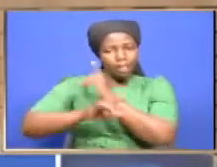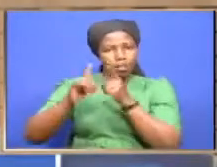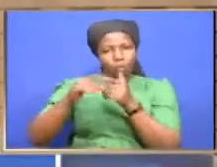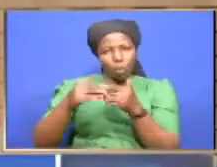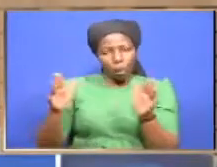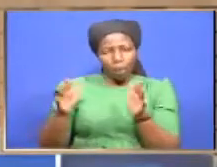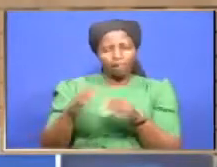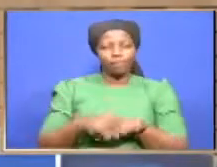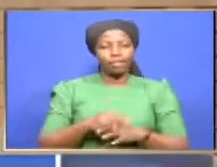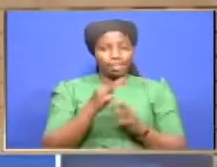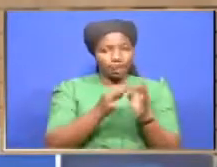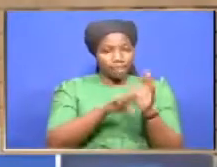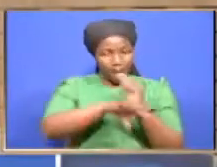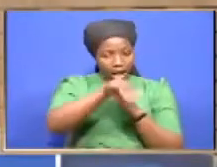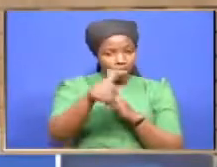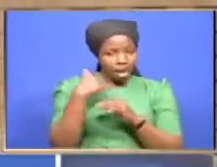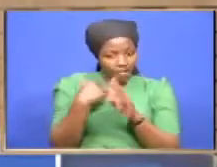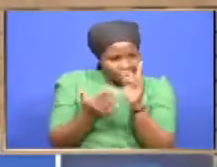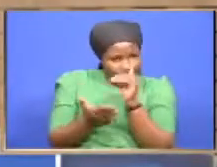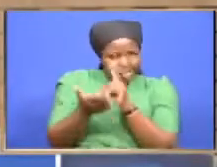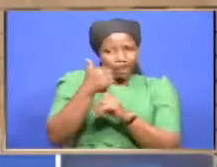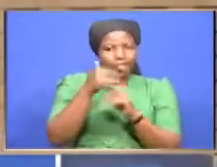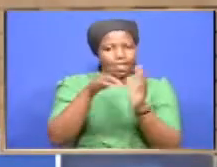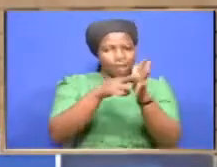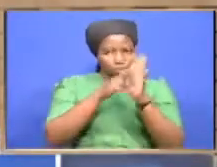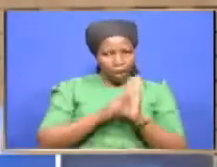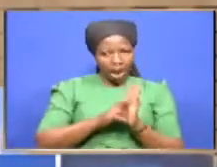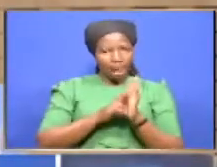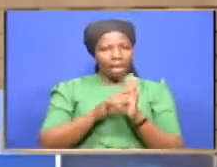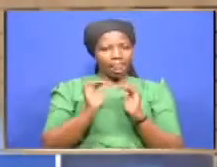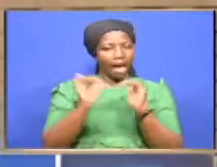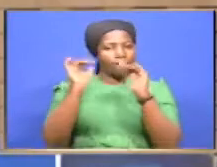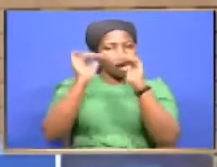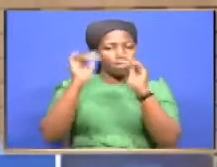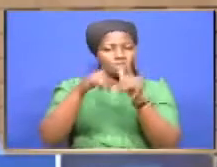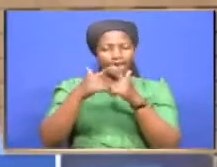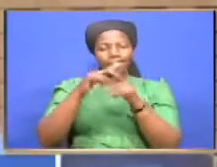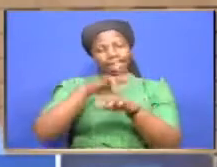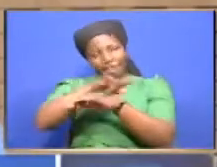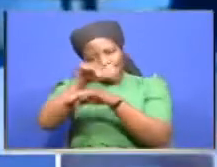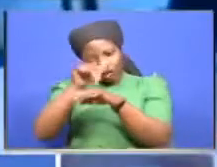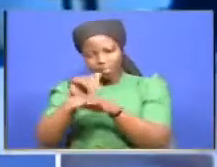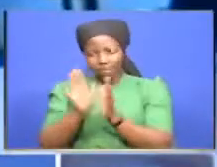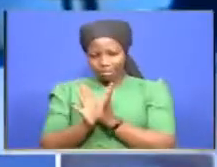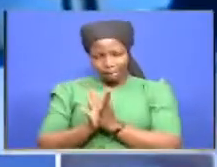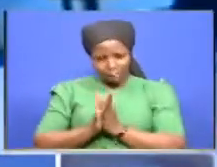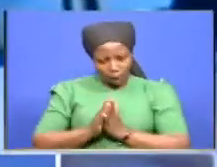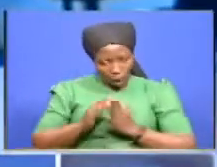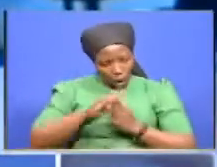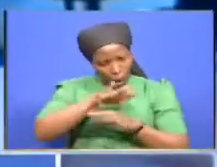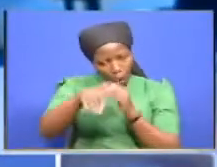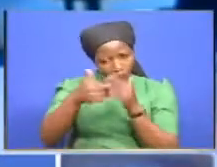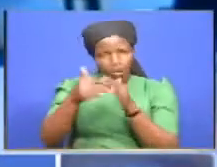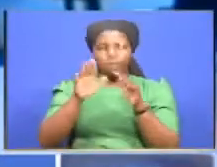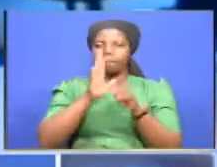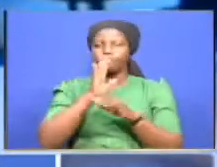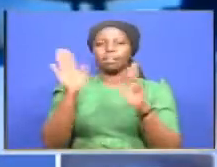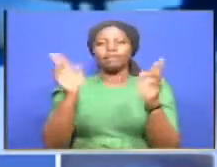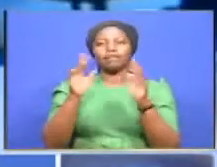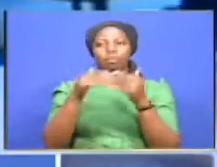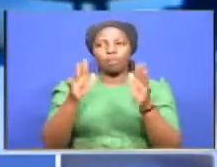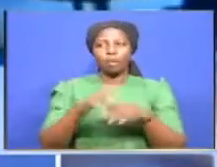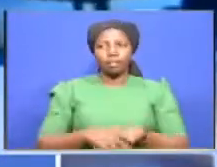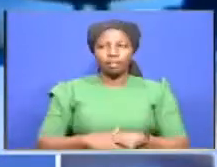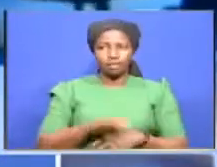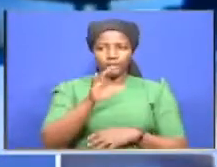necessary thresholds, then the nation as a whole will be ready to reopen. Mwenyekiti wa baraza la magavana ambaye pia